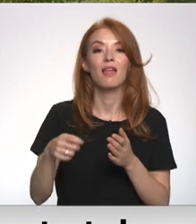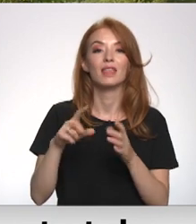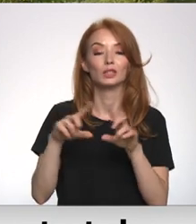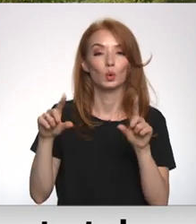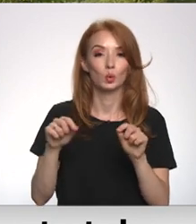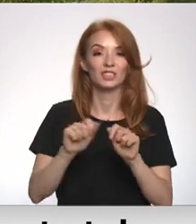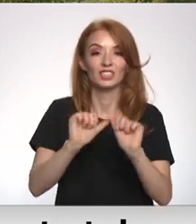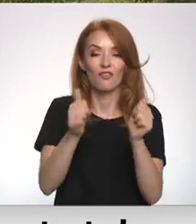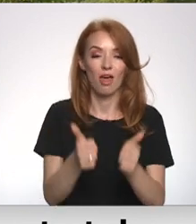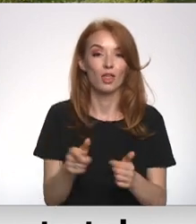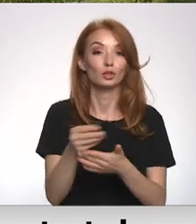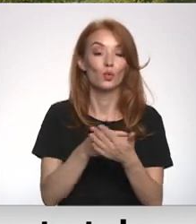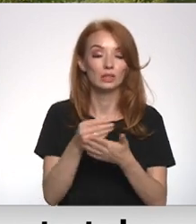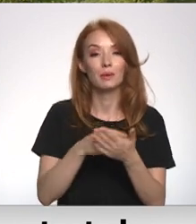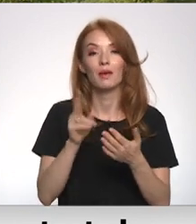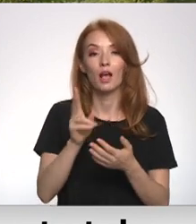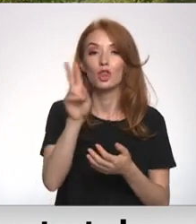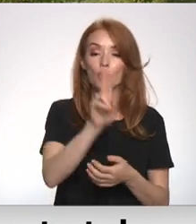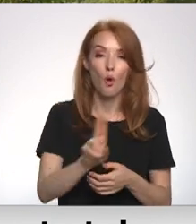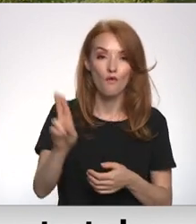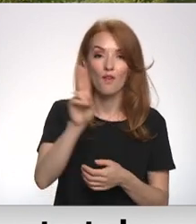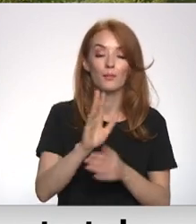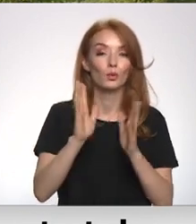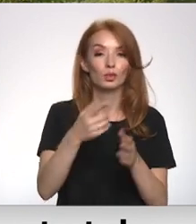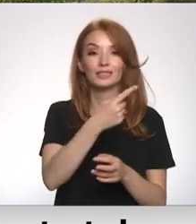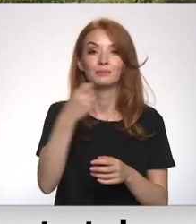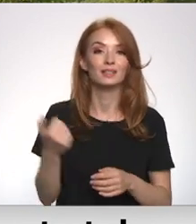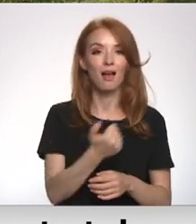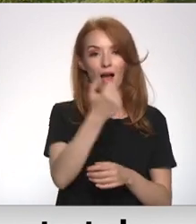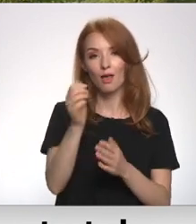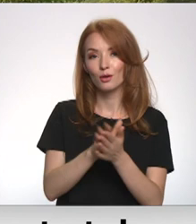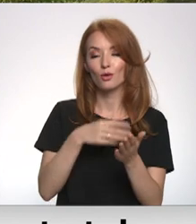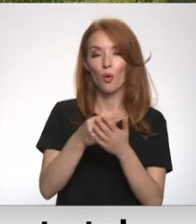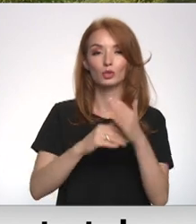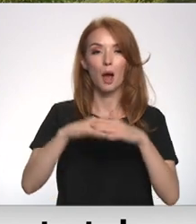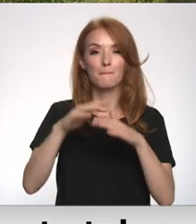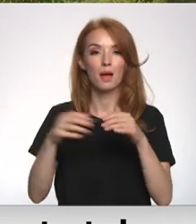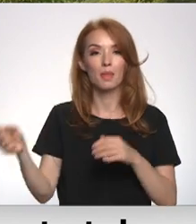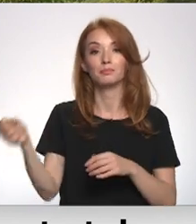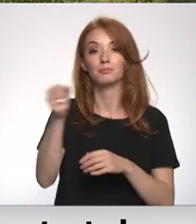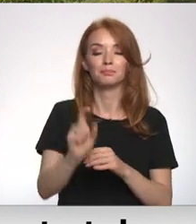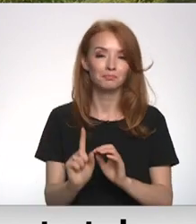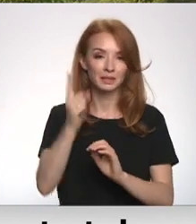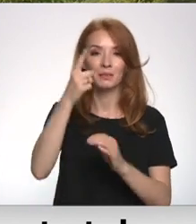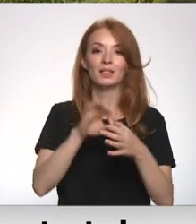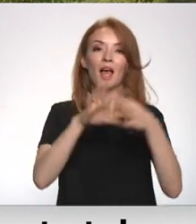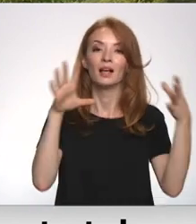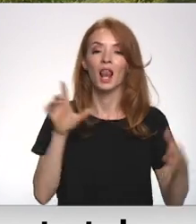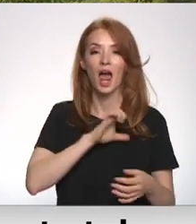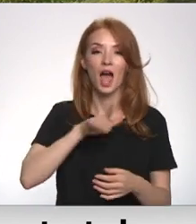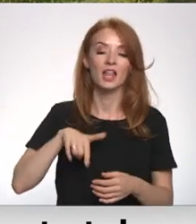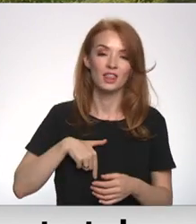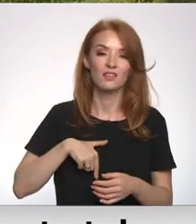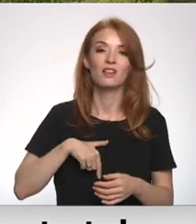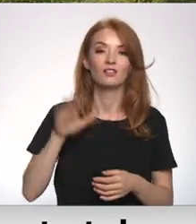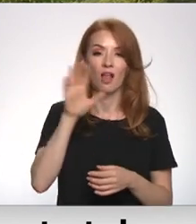Proti vienkārši runājot, šķiet novembrī apritēs 100 gadi kopš amatā tika ievēlēts pirmais neatkarīgās Latvijas prezidents